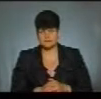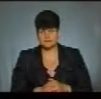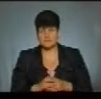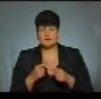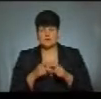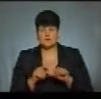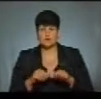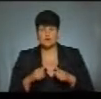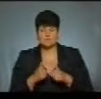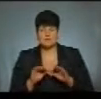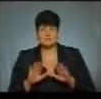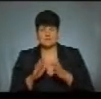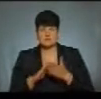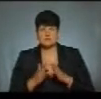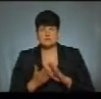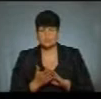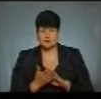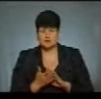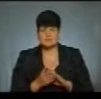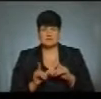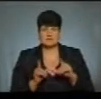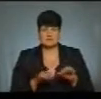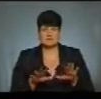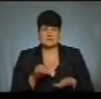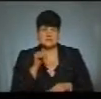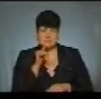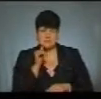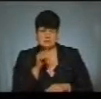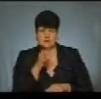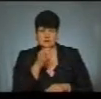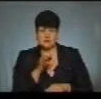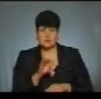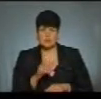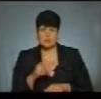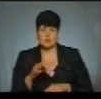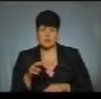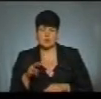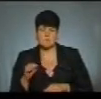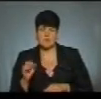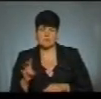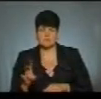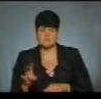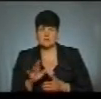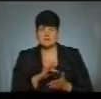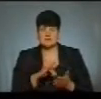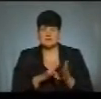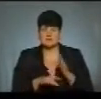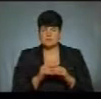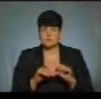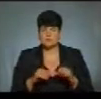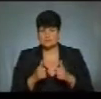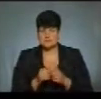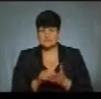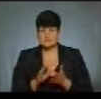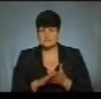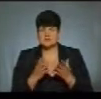Техногенна комісія з надзвичайних ситуацій вийде на місце завтра, повідомив Олег Кохман. Центральна виборча комісія зареєструвала